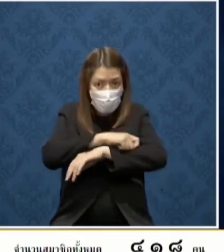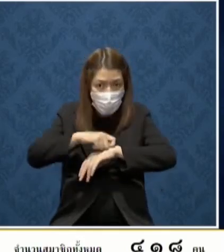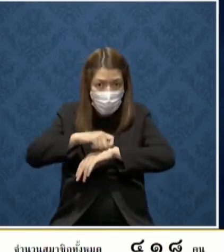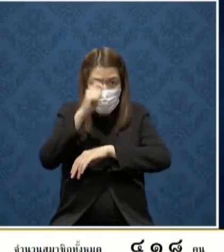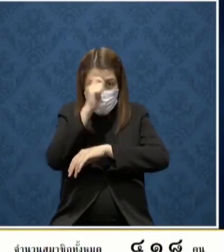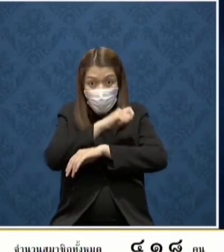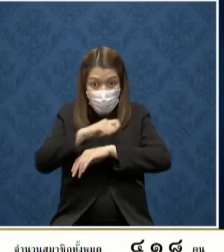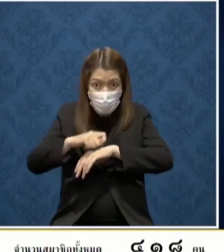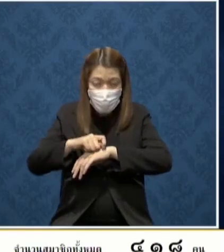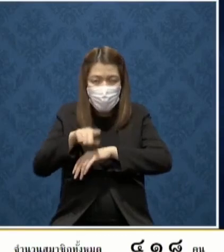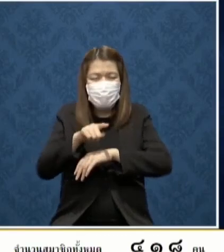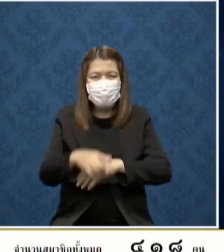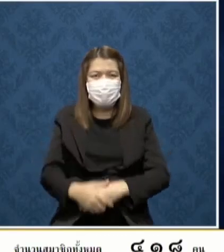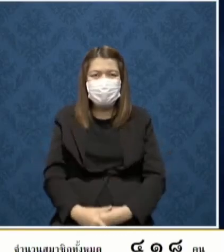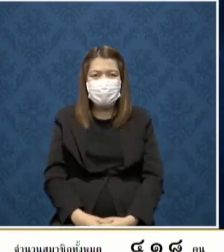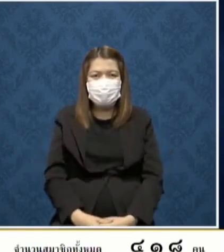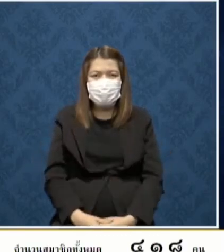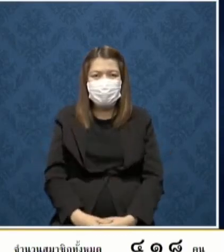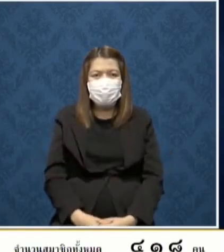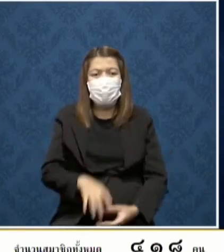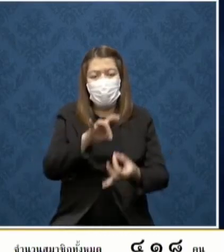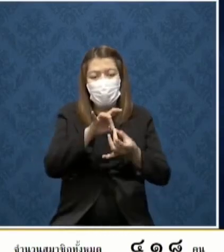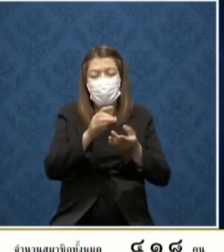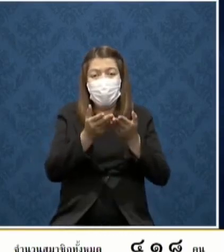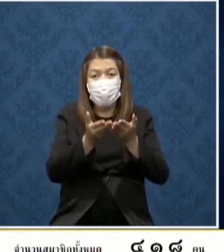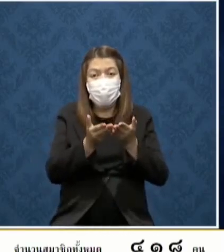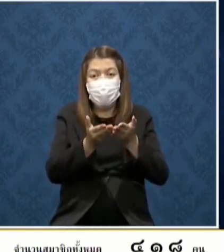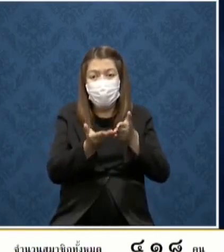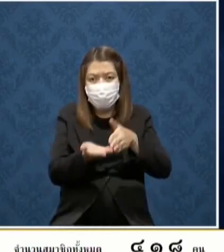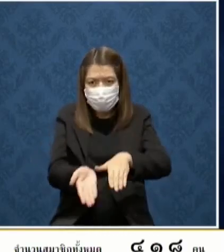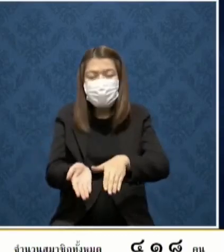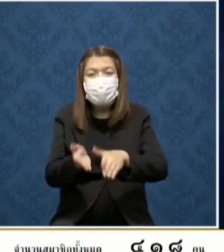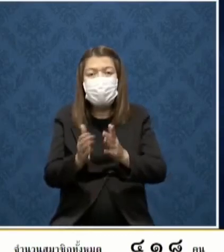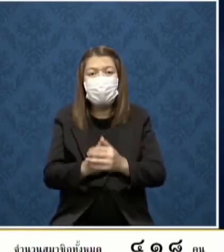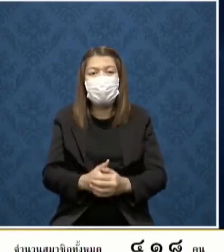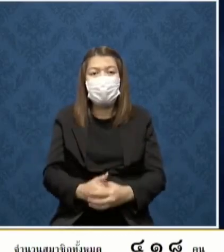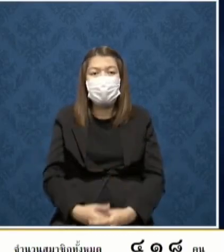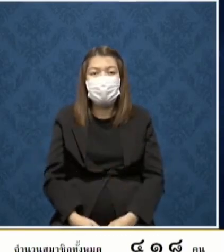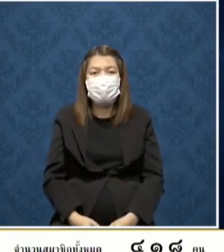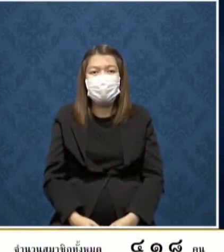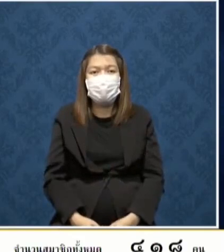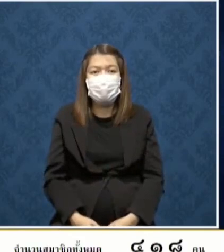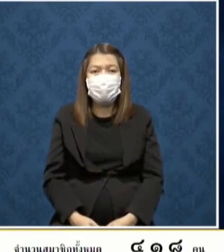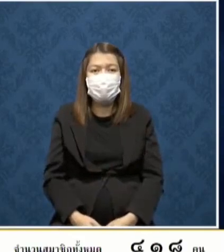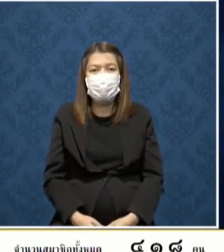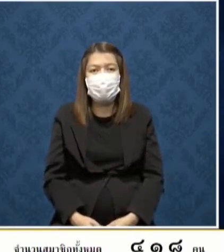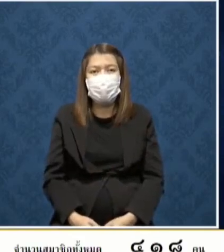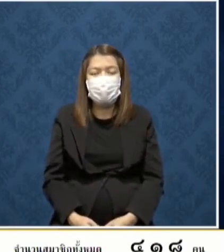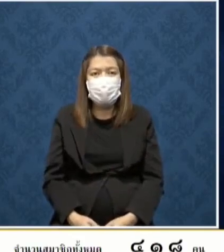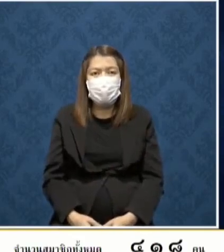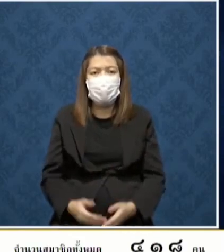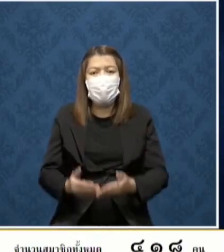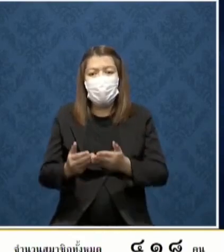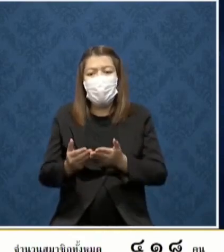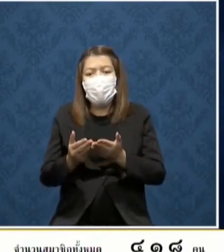ยืนกันว่าในวันที่เรือหวส lohนทธelnhan เกิดเหตุลมอบปางลง ไม่มีต้นกลเรือ